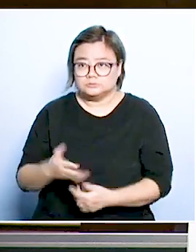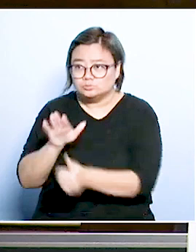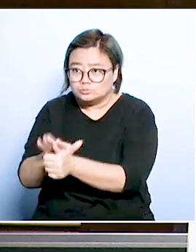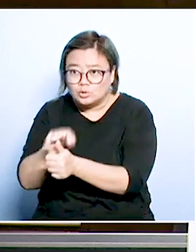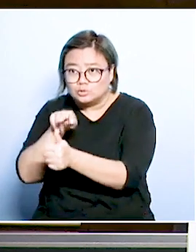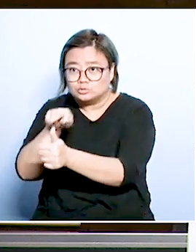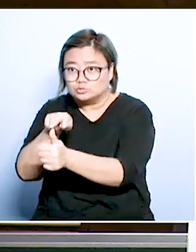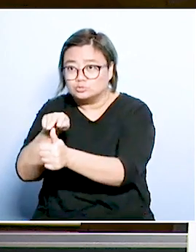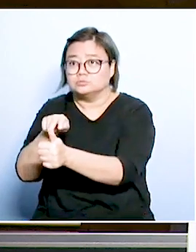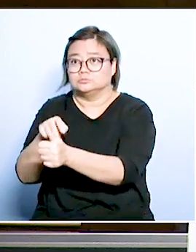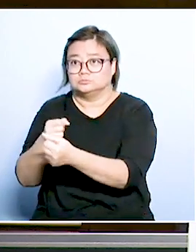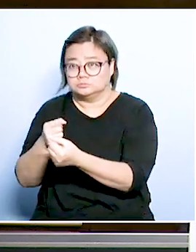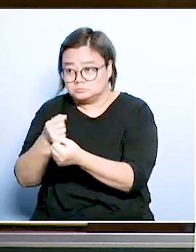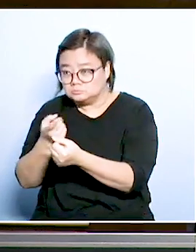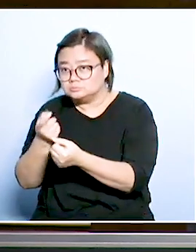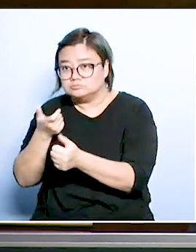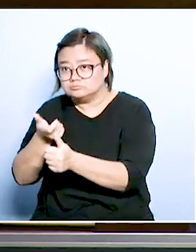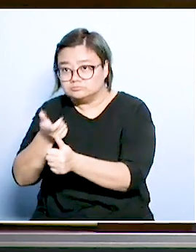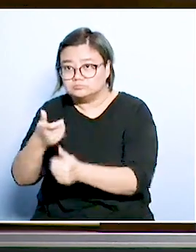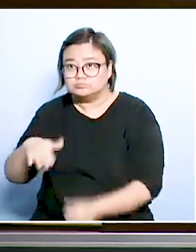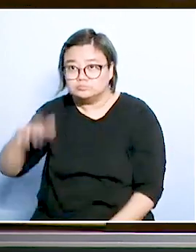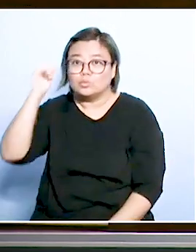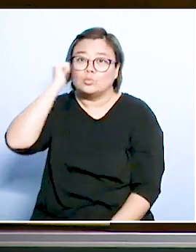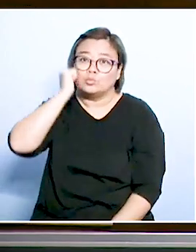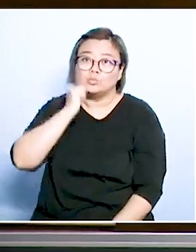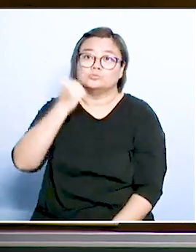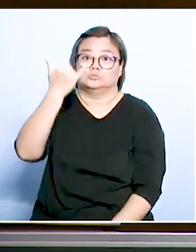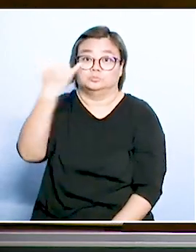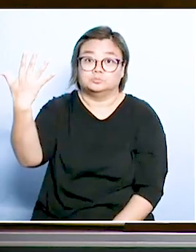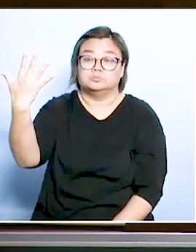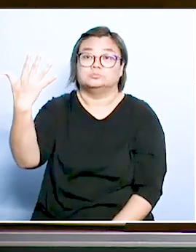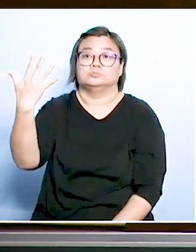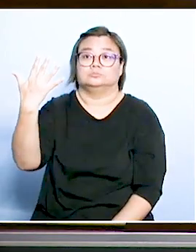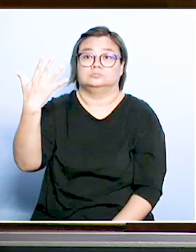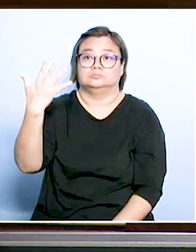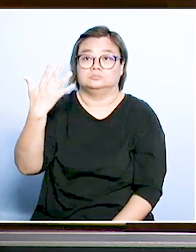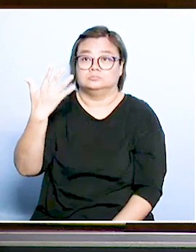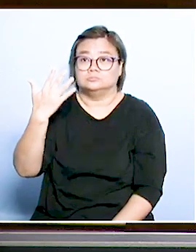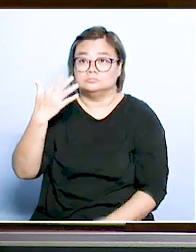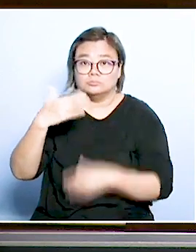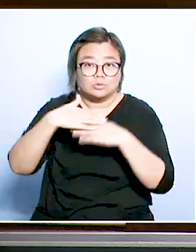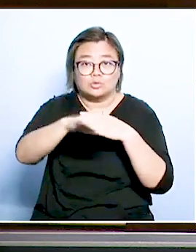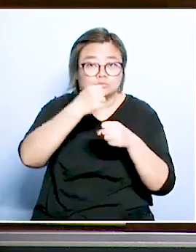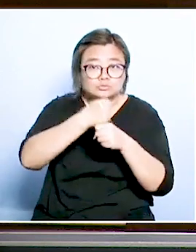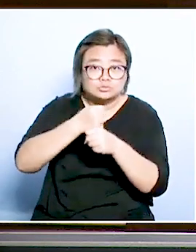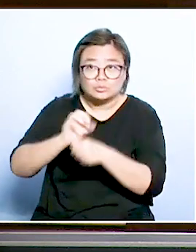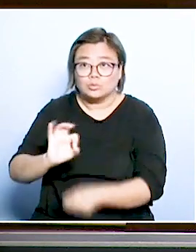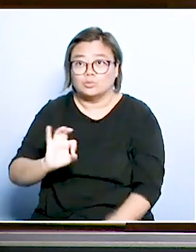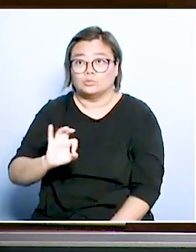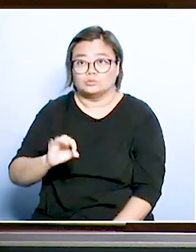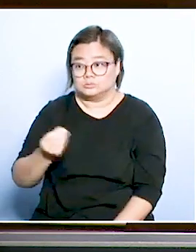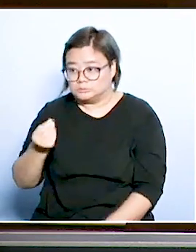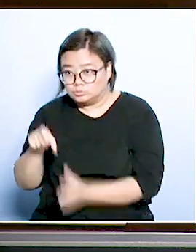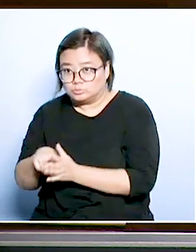候，變為貧窮户，因為佢冇人工儲唔到錢，而且嗰個冇公積金，